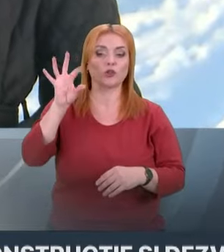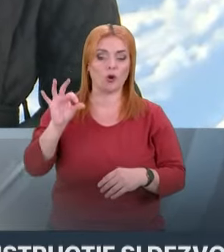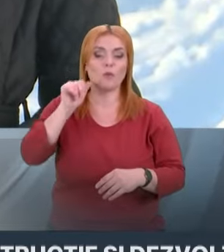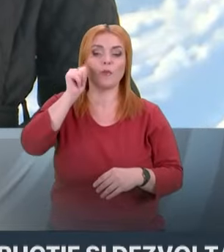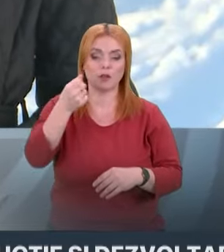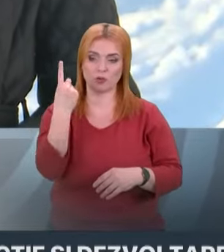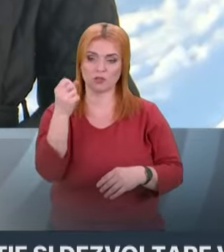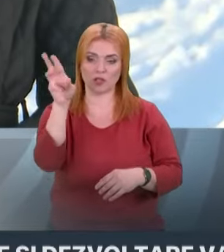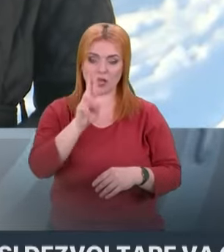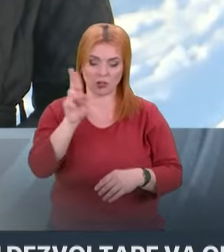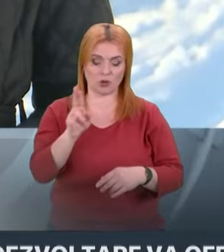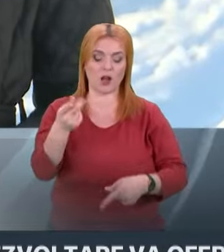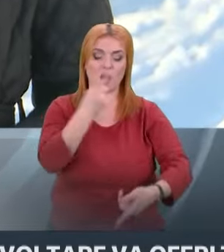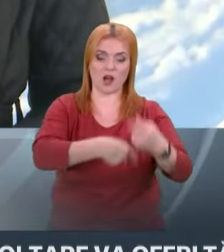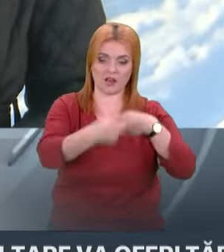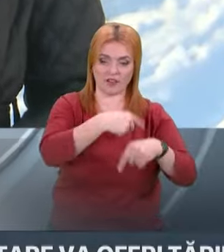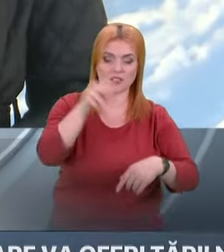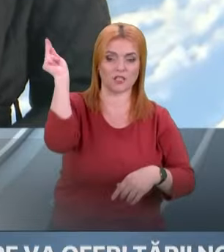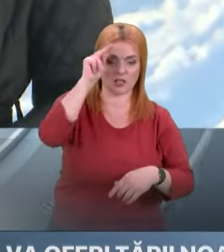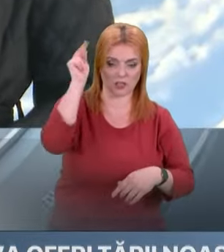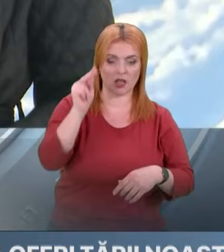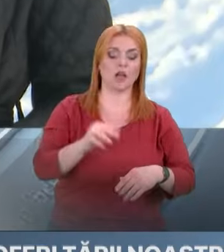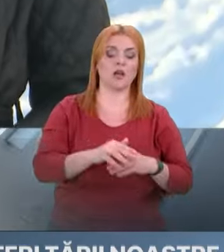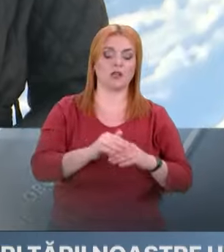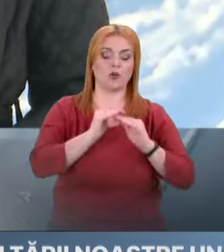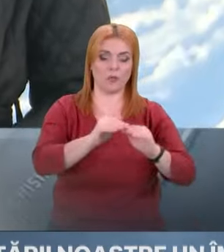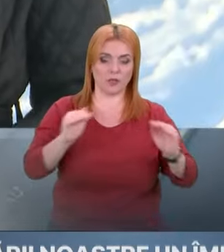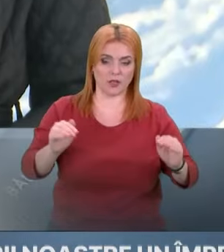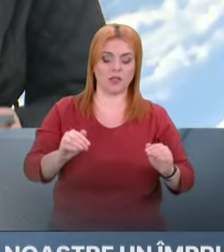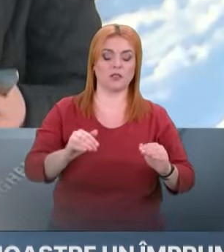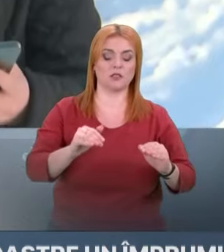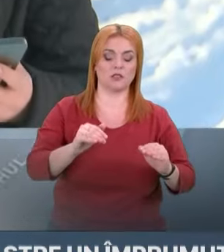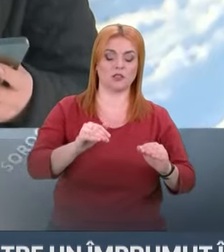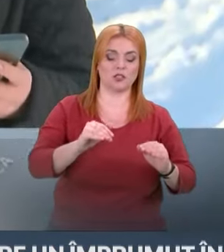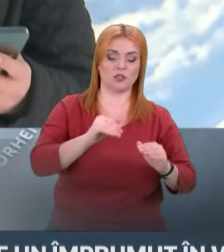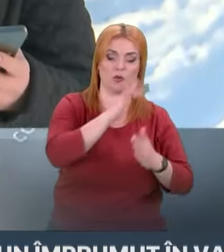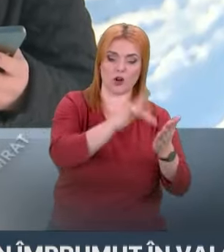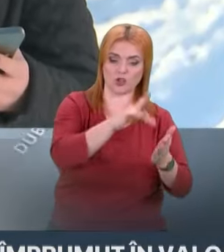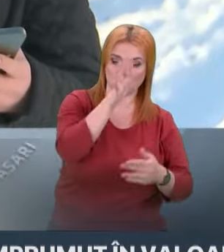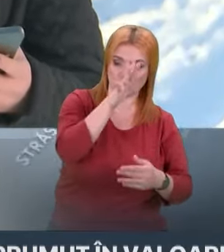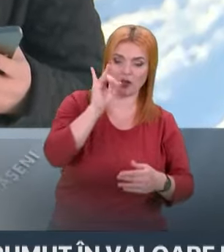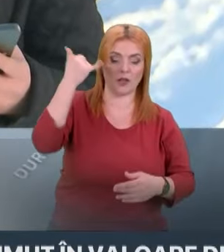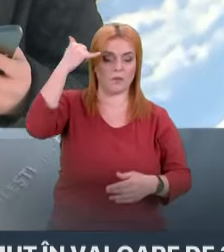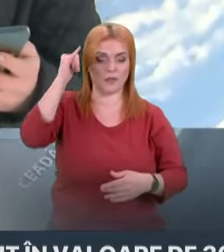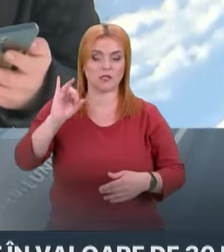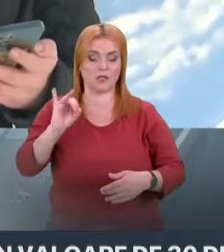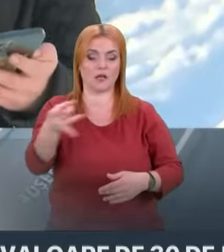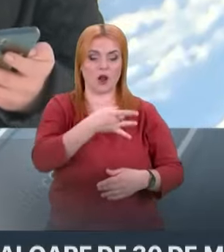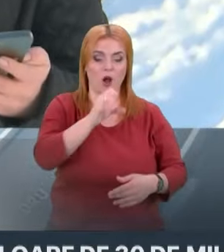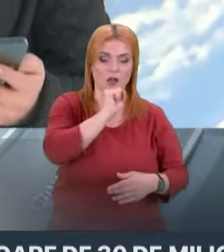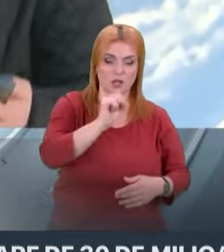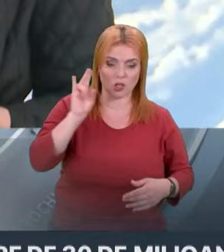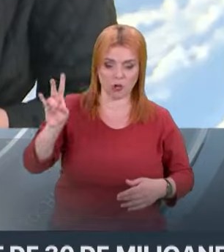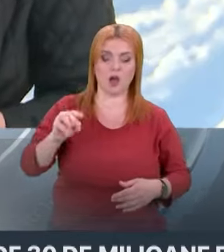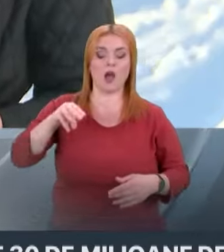11 ianuarie, vor reveni la studii elevii din municipiile Chișinău și Bălți și raioanele Anenii Noi,